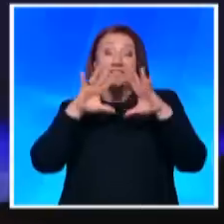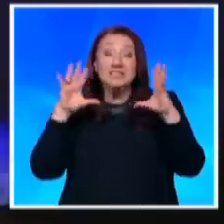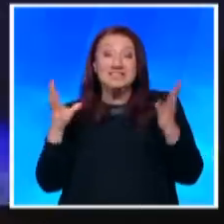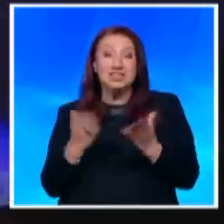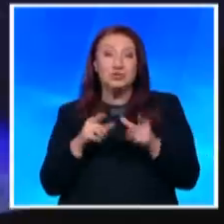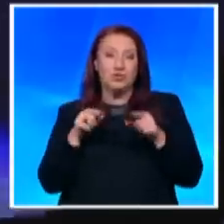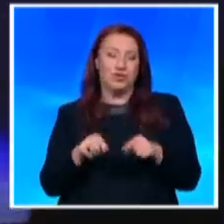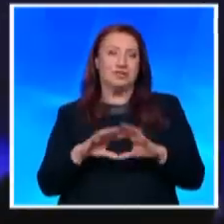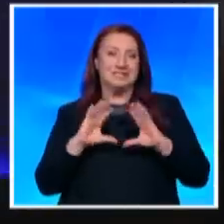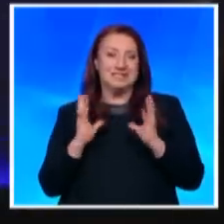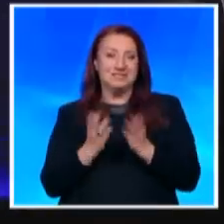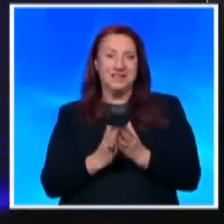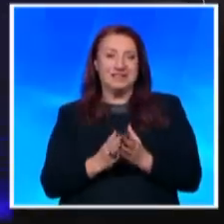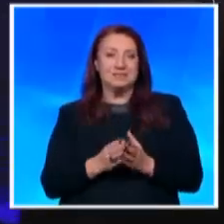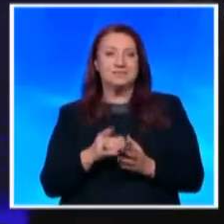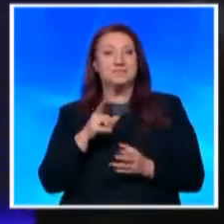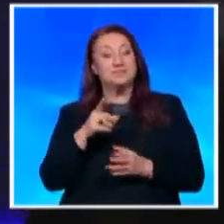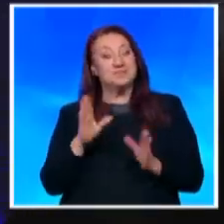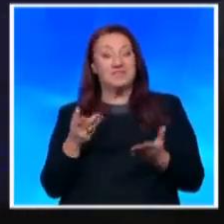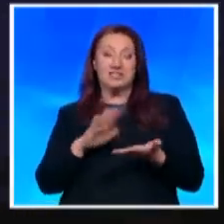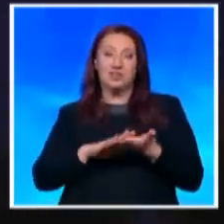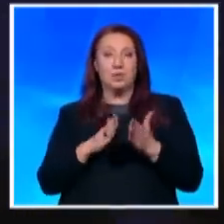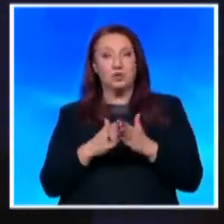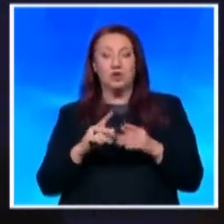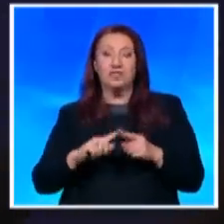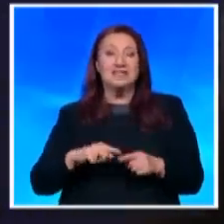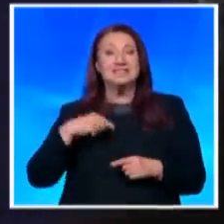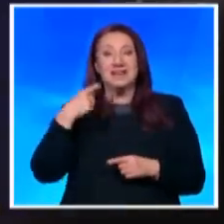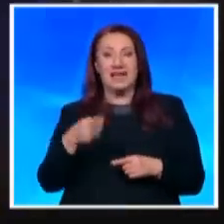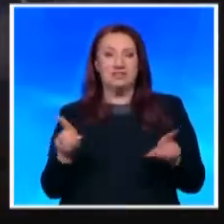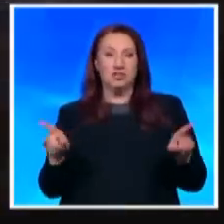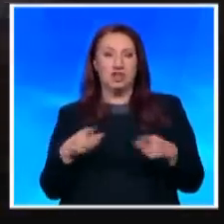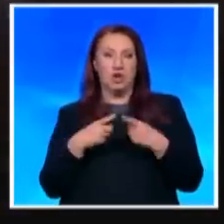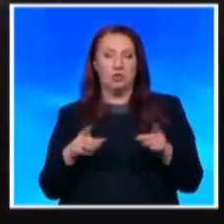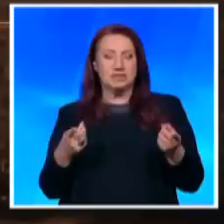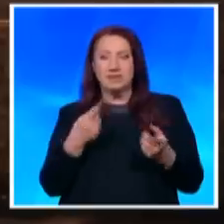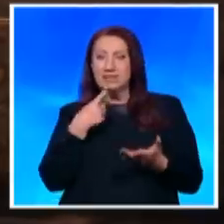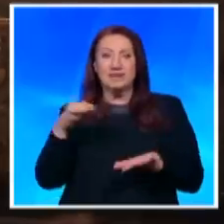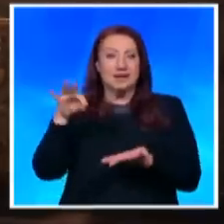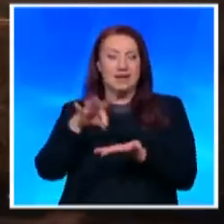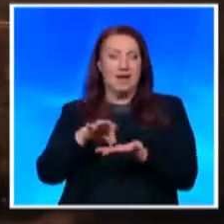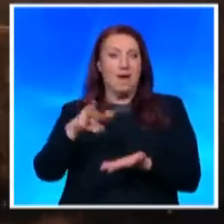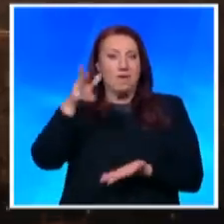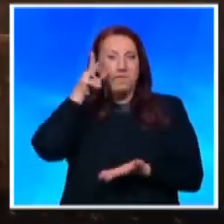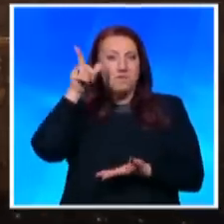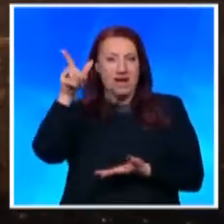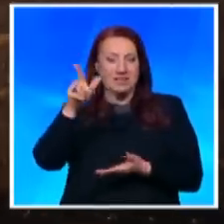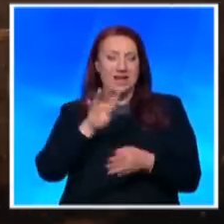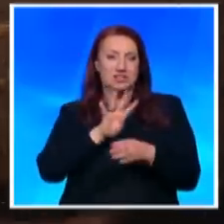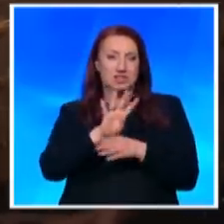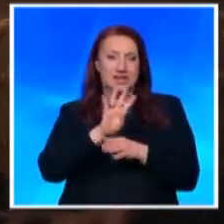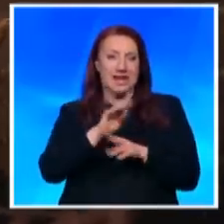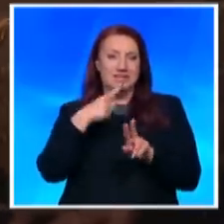ѝ вече обръщат поглед към следващия концерт от тази годишното национално турне. Спирката е Варна. Датата е 14